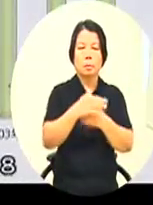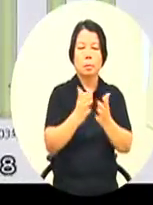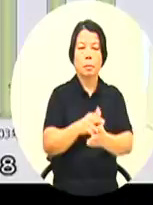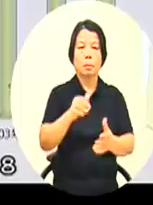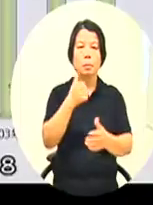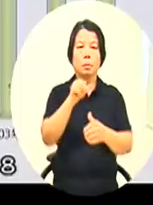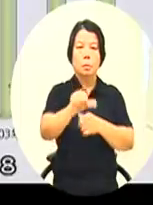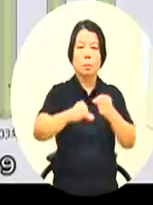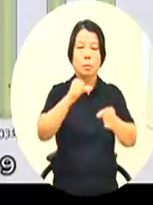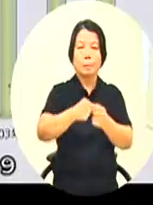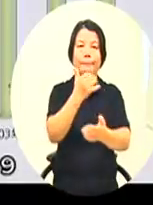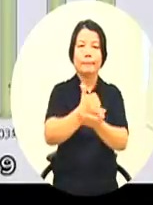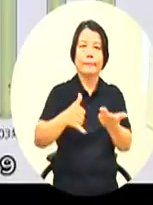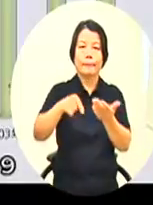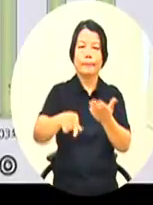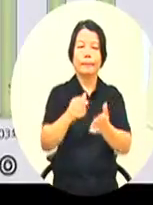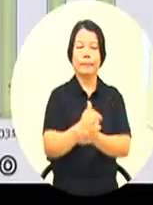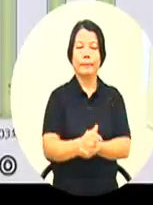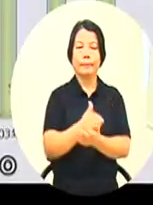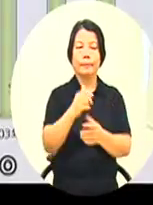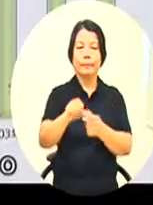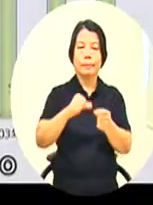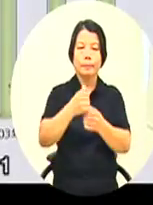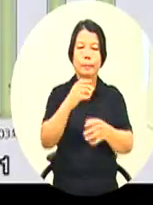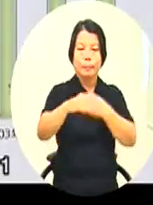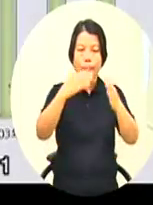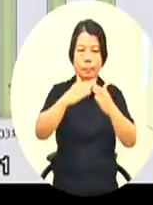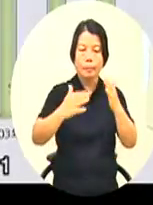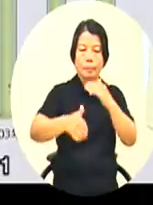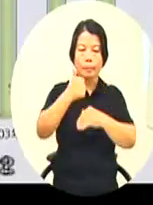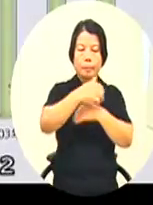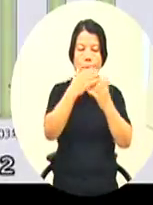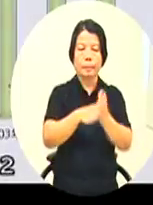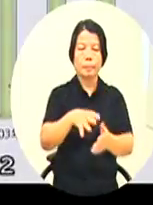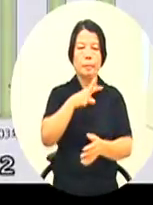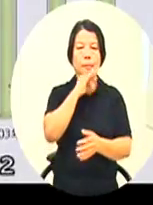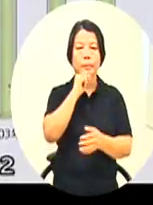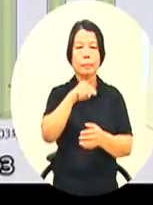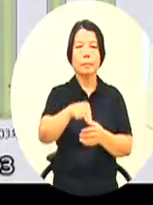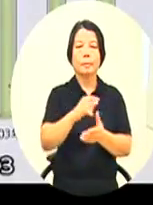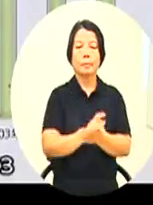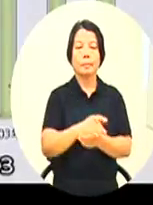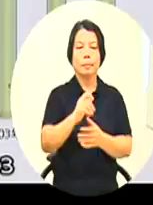休能力的分析，这5年退休校长来讲，平均的年龄大概都是在